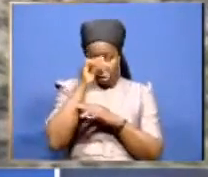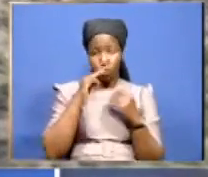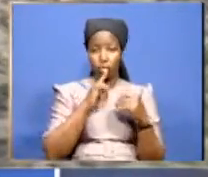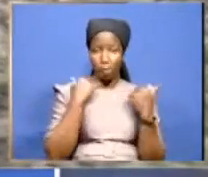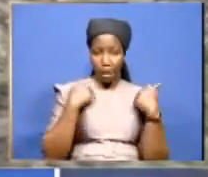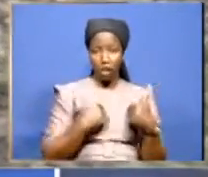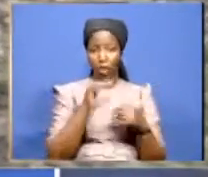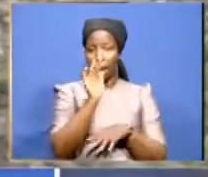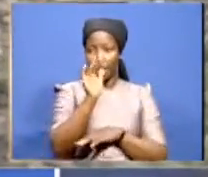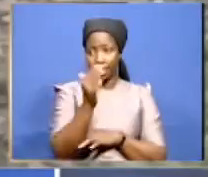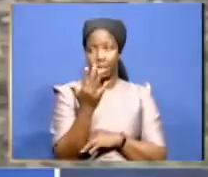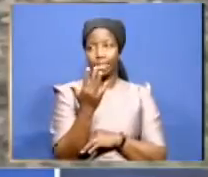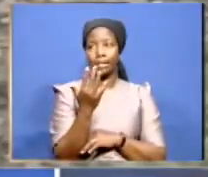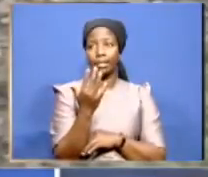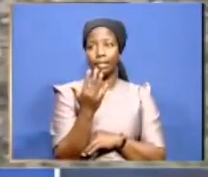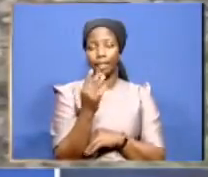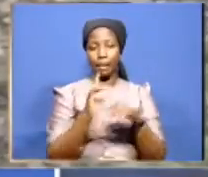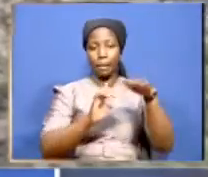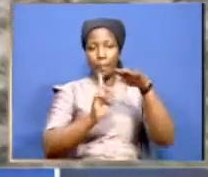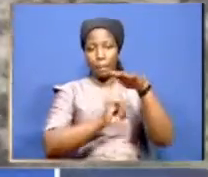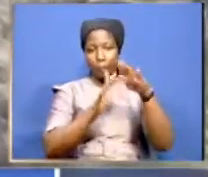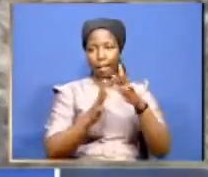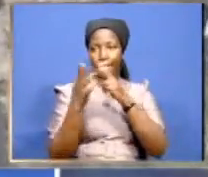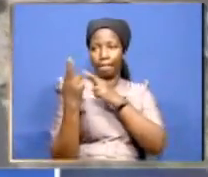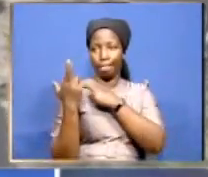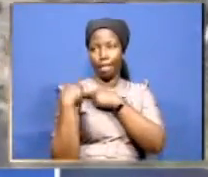to the minister in charge of